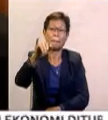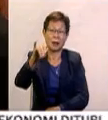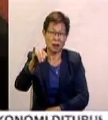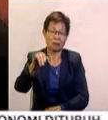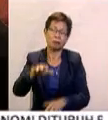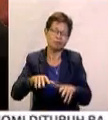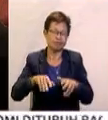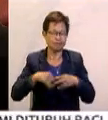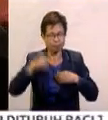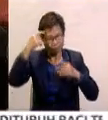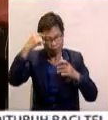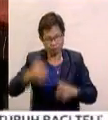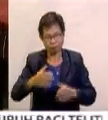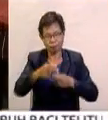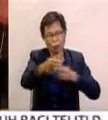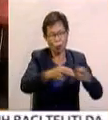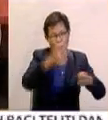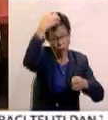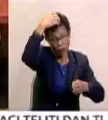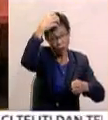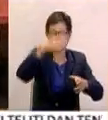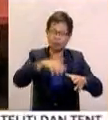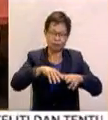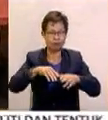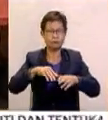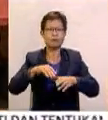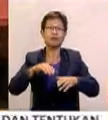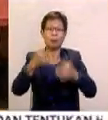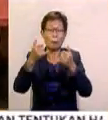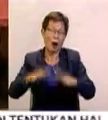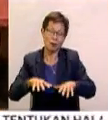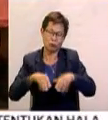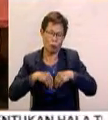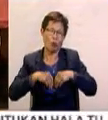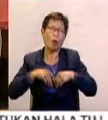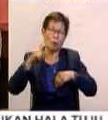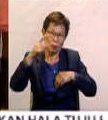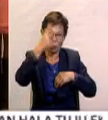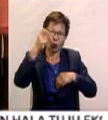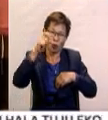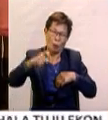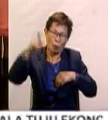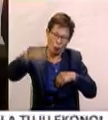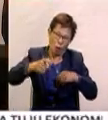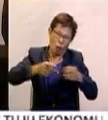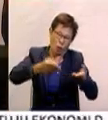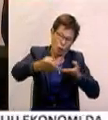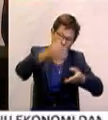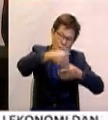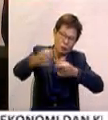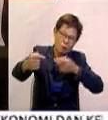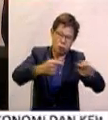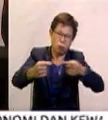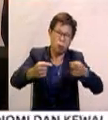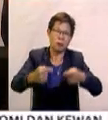akur dengan keputusan pengurusan Selangor FA yang lebih memerlukan khidmatnya dalam liga.